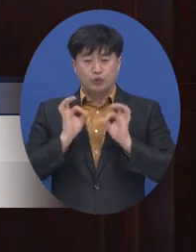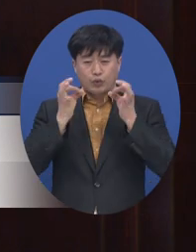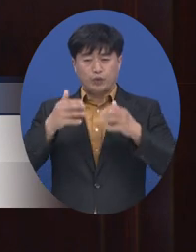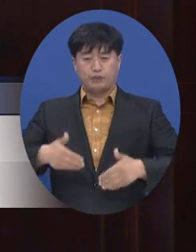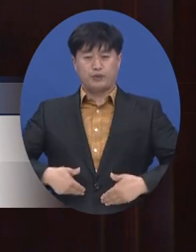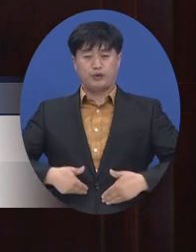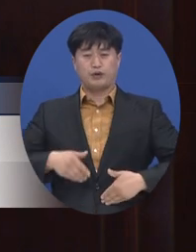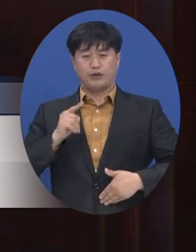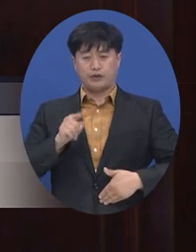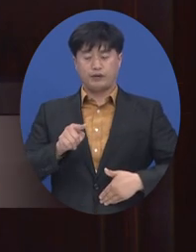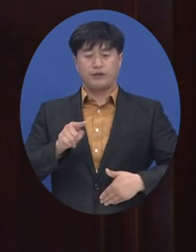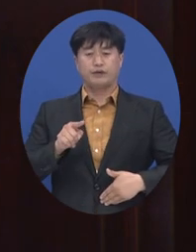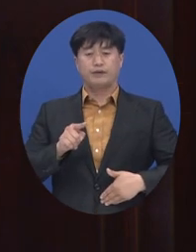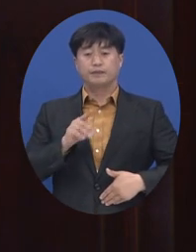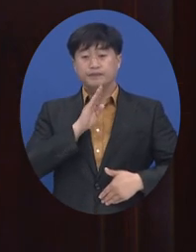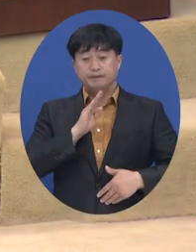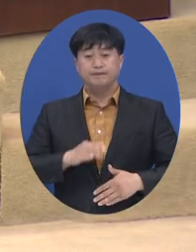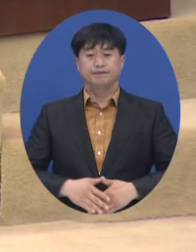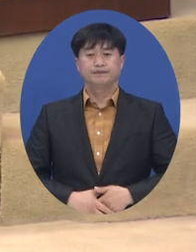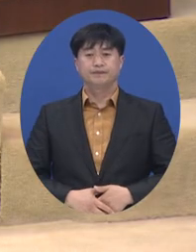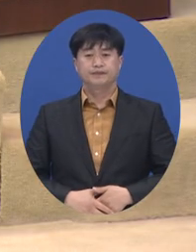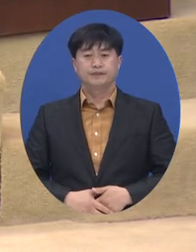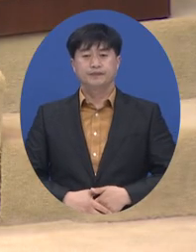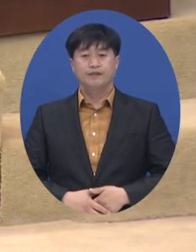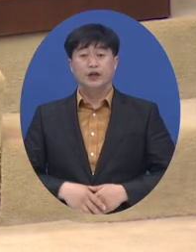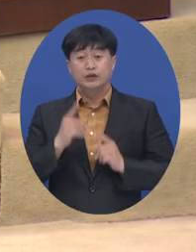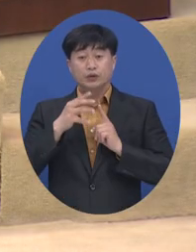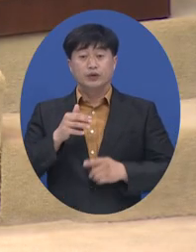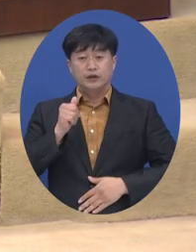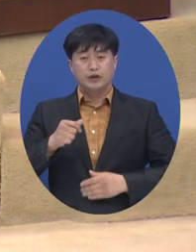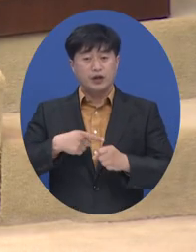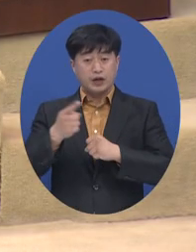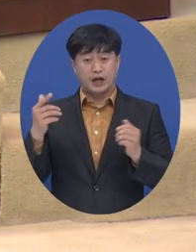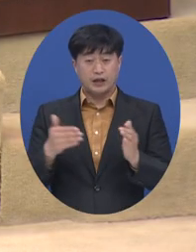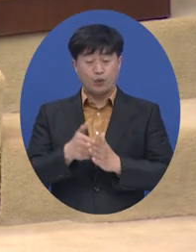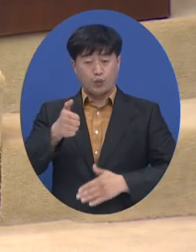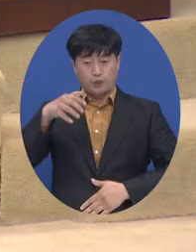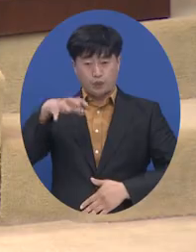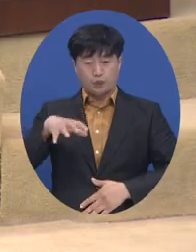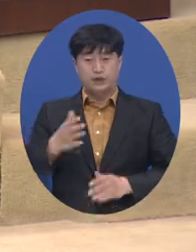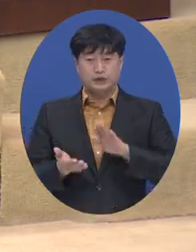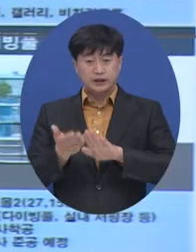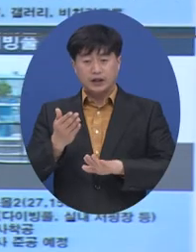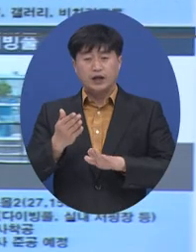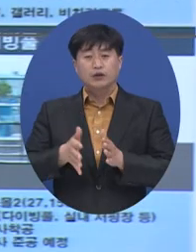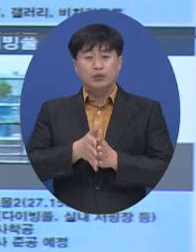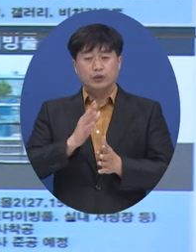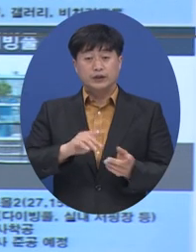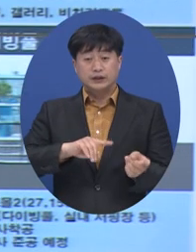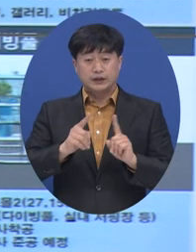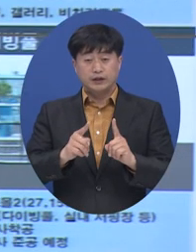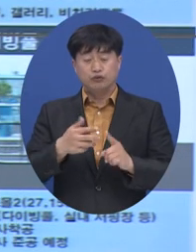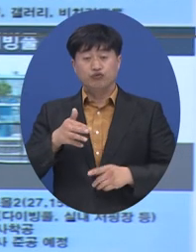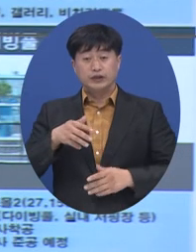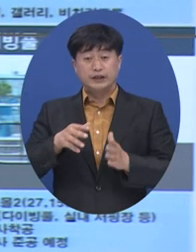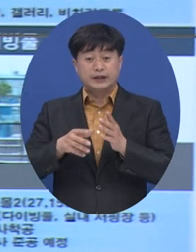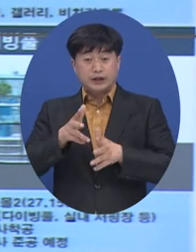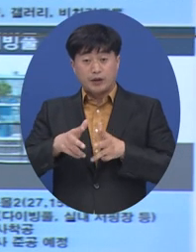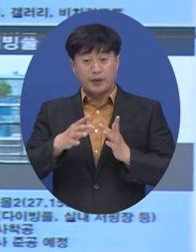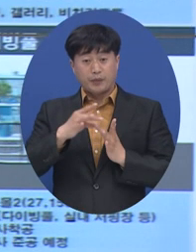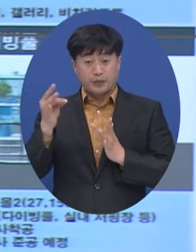노력 이 필요한 것이 아니겠습니까 일산은 내 전까지 50곳 이상 2 도시재생 뉴드 사업에 선정될 수 있도록